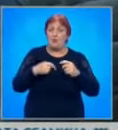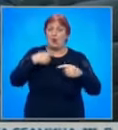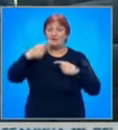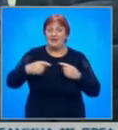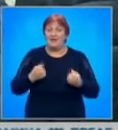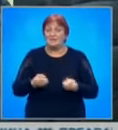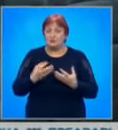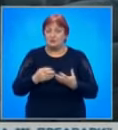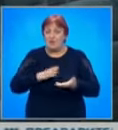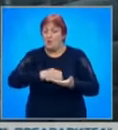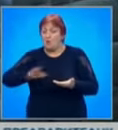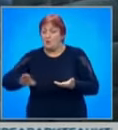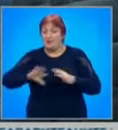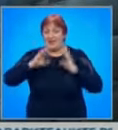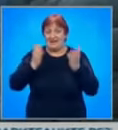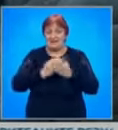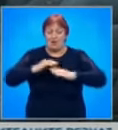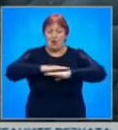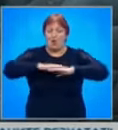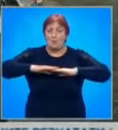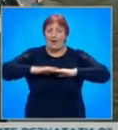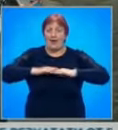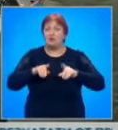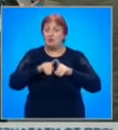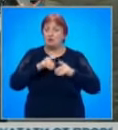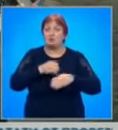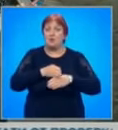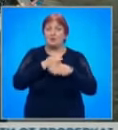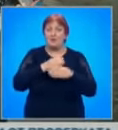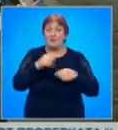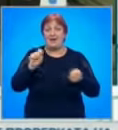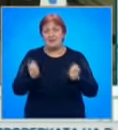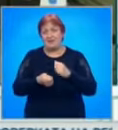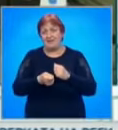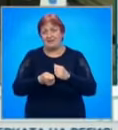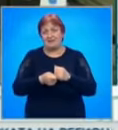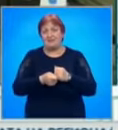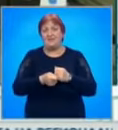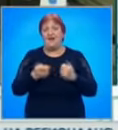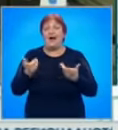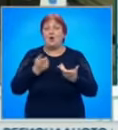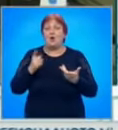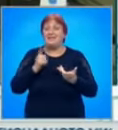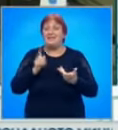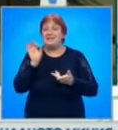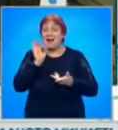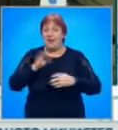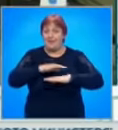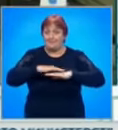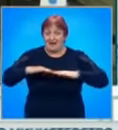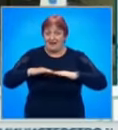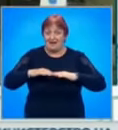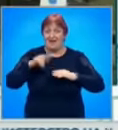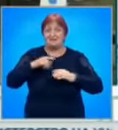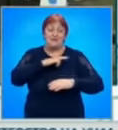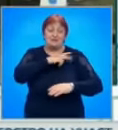отхвърлиха възможността да отпадне изцяло прага, но също подкрепиха промяната му. Така, ако няма праг,